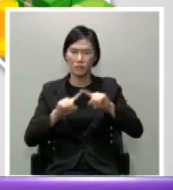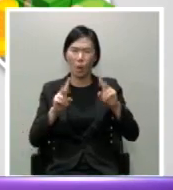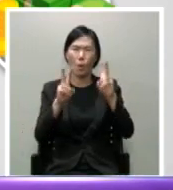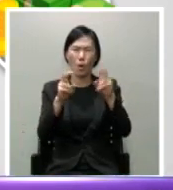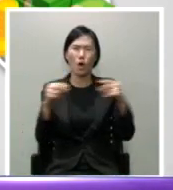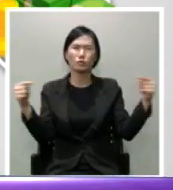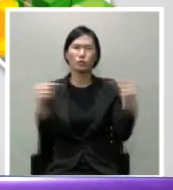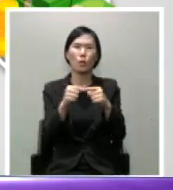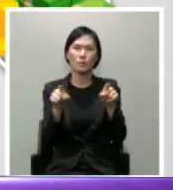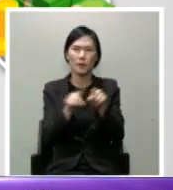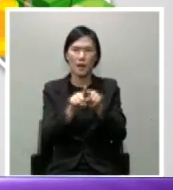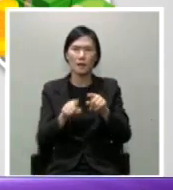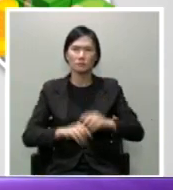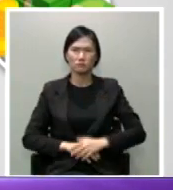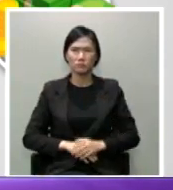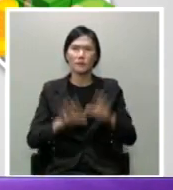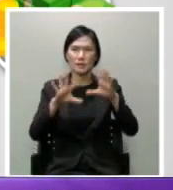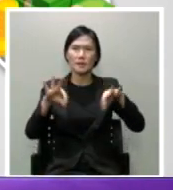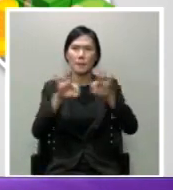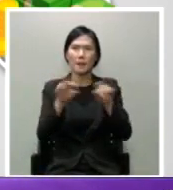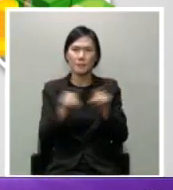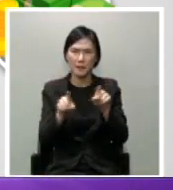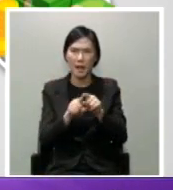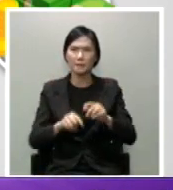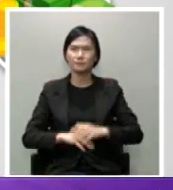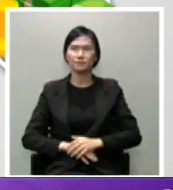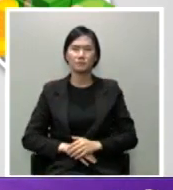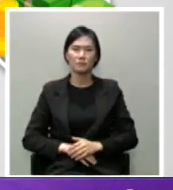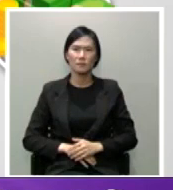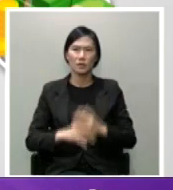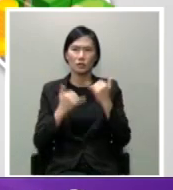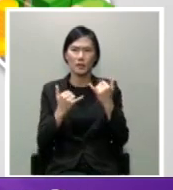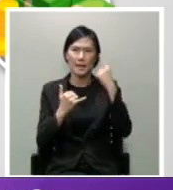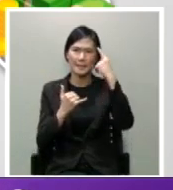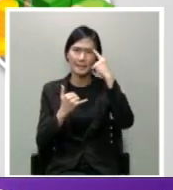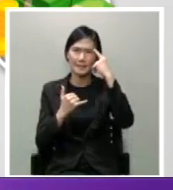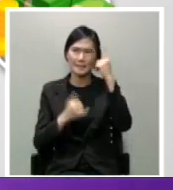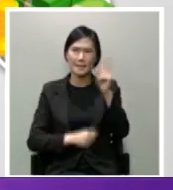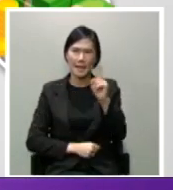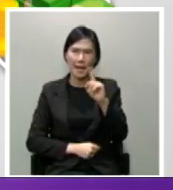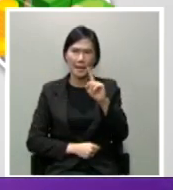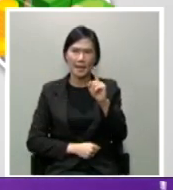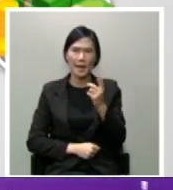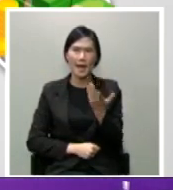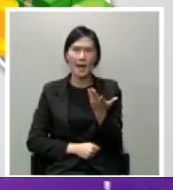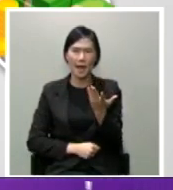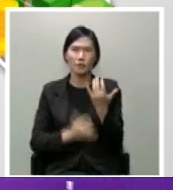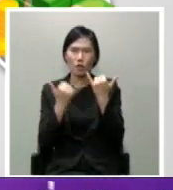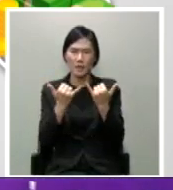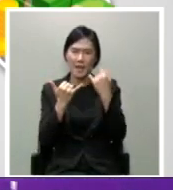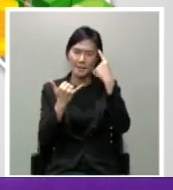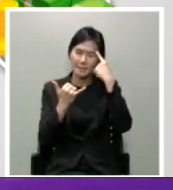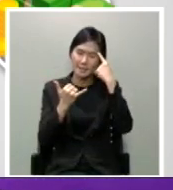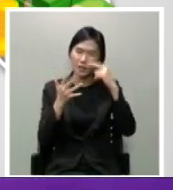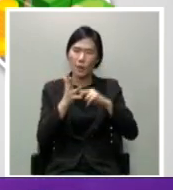แหละนี่คือจุดยืนฟิลิปปินส์จนถึงนาทีนี้เขาก็ยังยึ